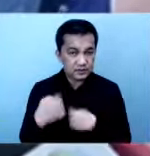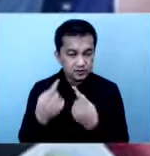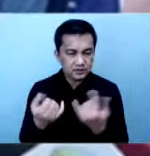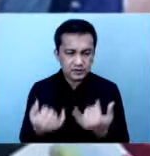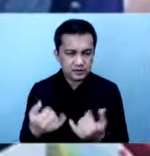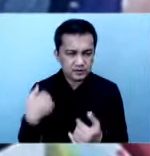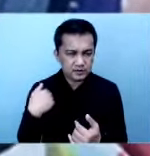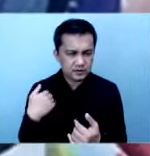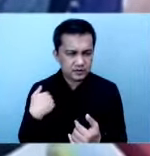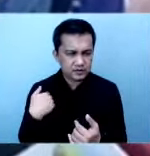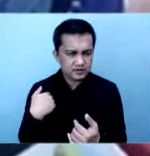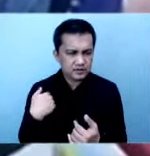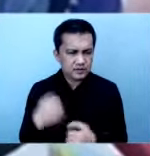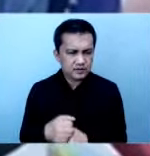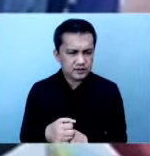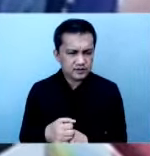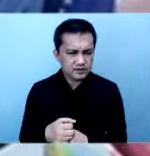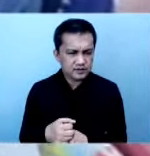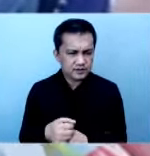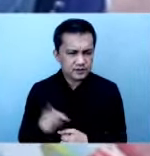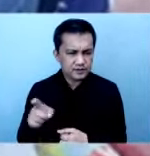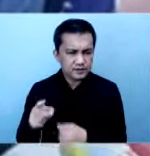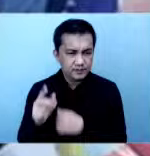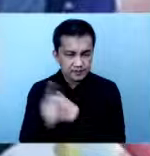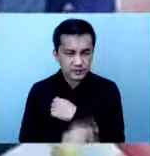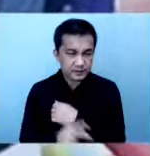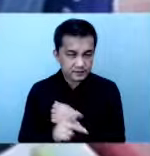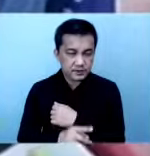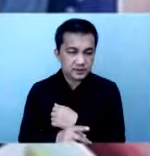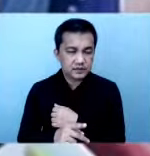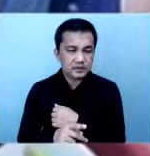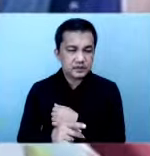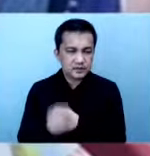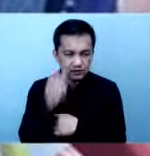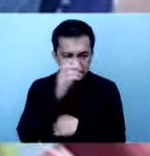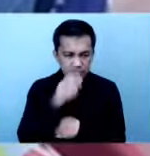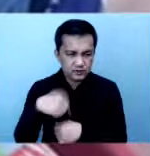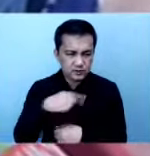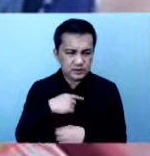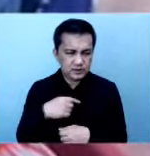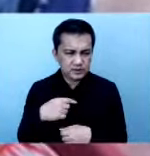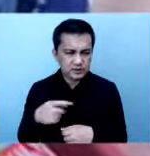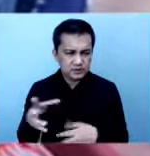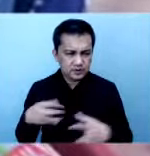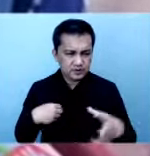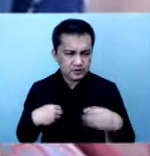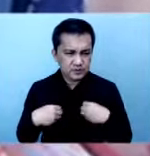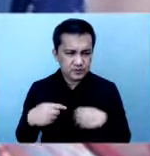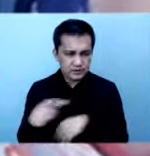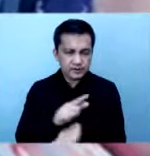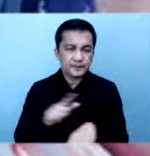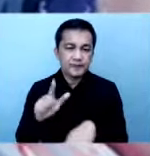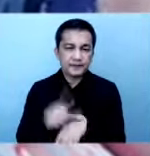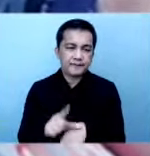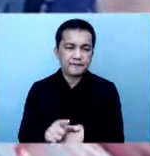na province of Cebu. In fact, we are still acquiring the lots, ang mga